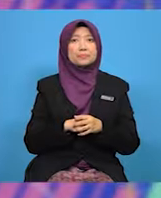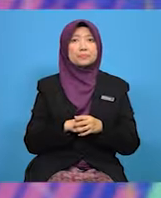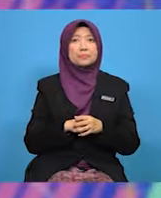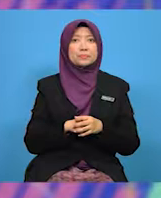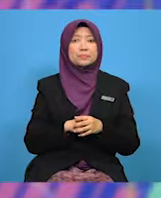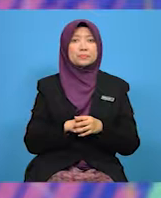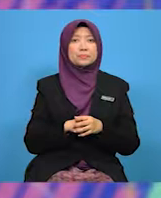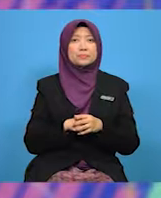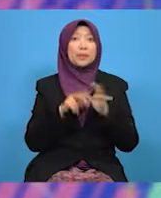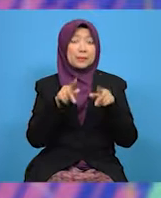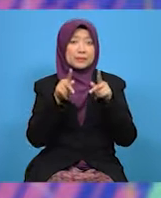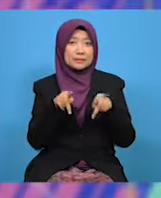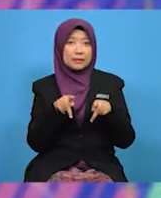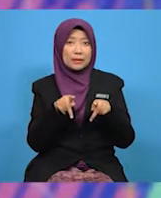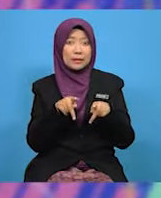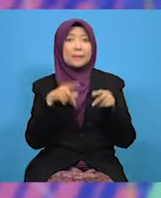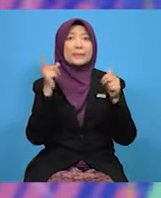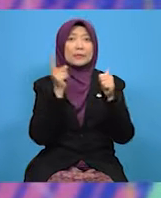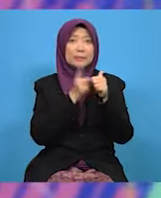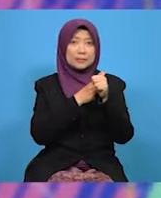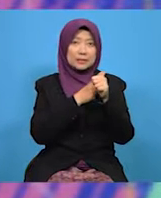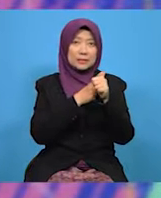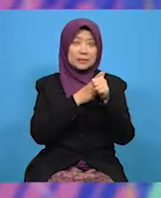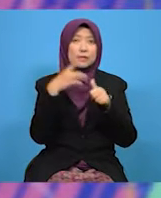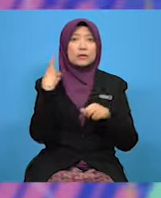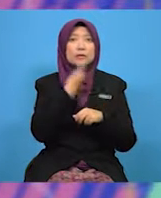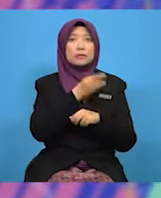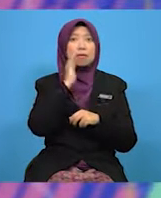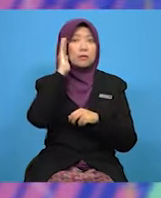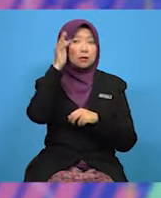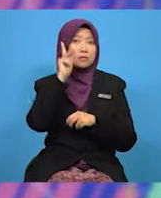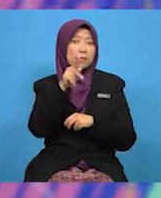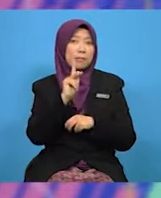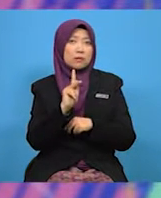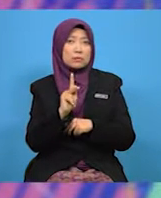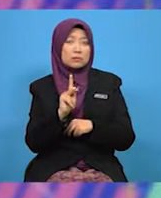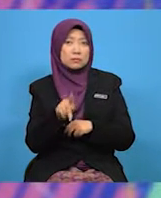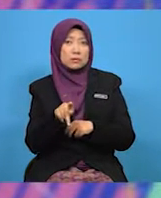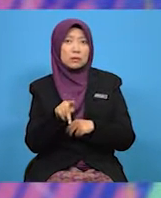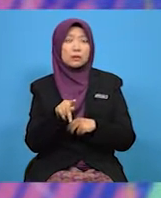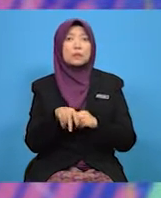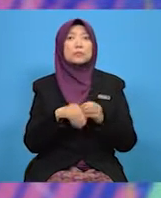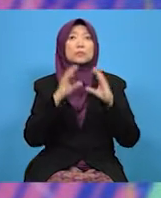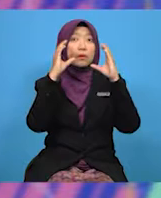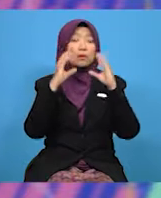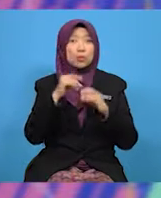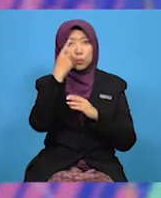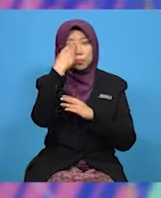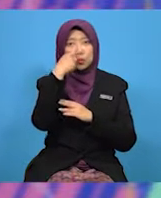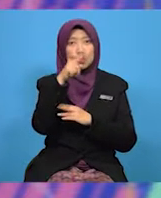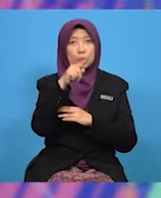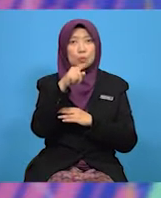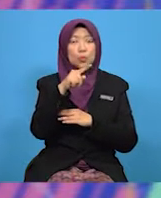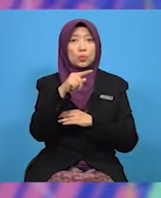Baiklah para pelajar pertama sekali kita akan mengenal pasti pendekatan yang digunakan untuk